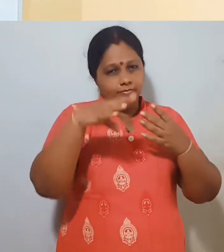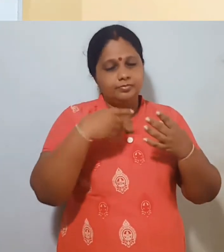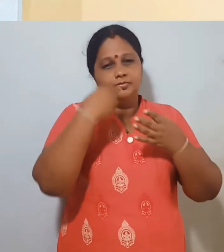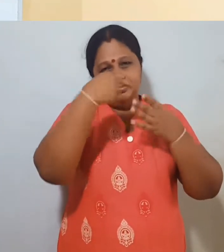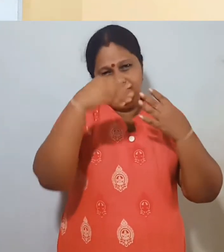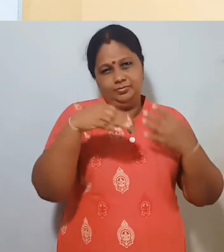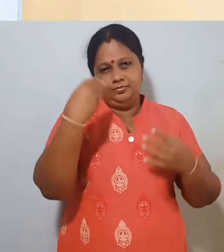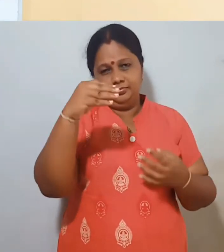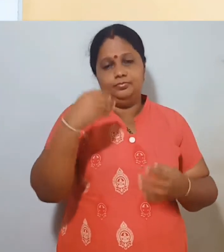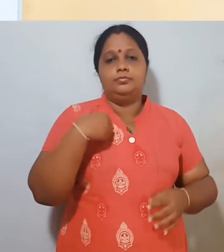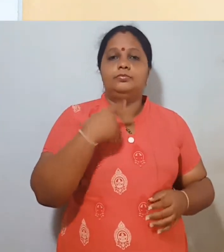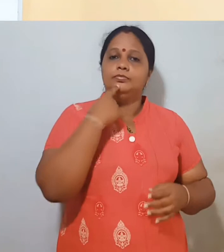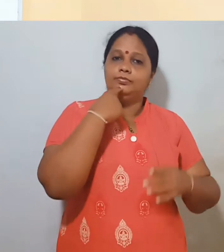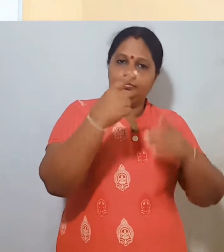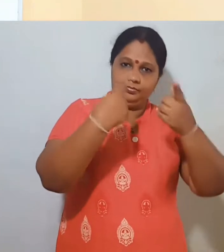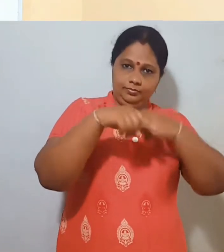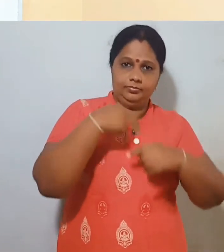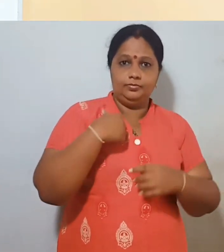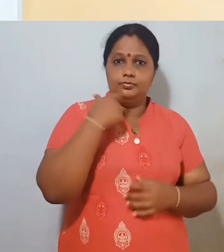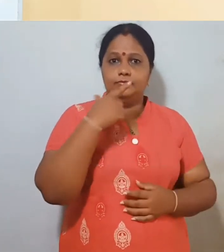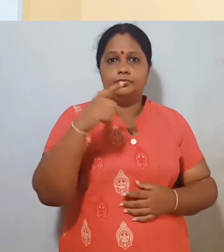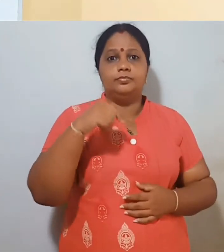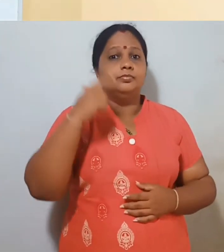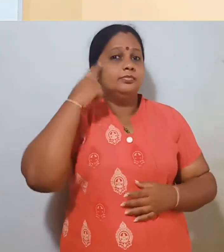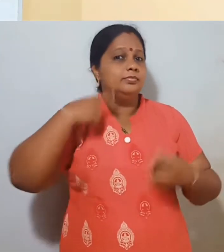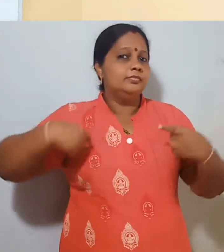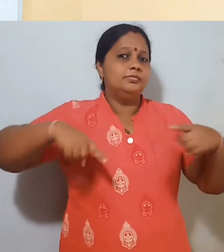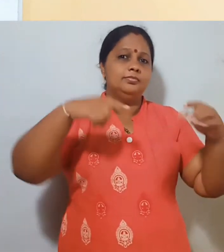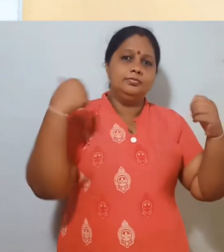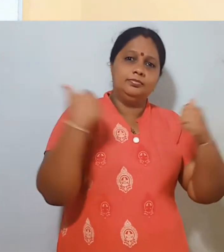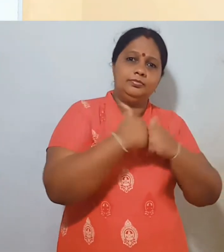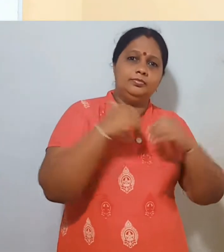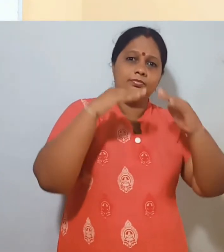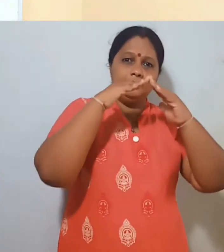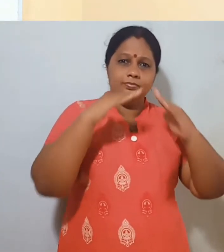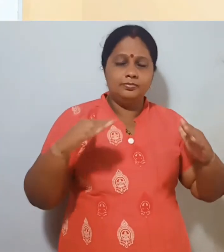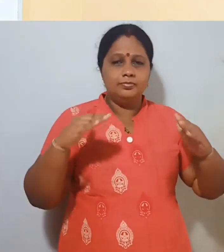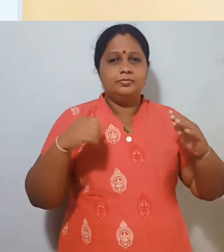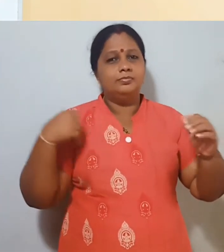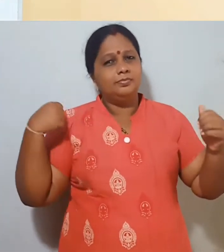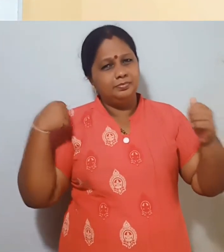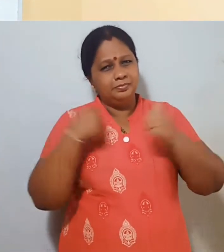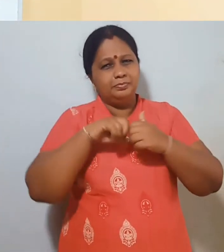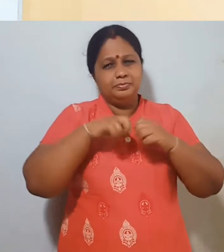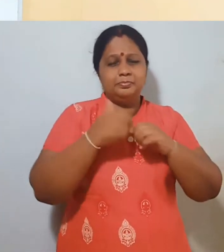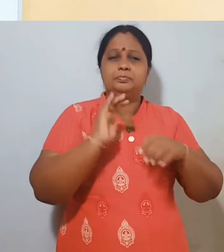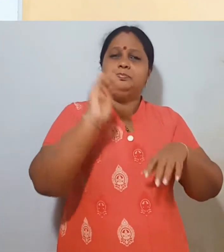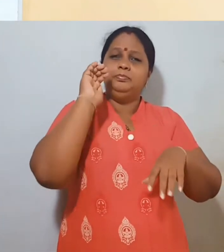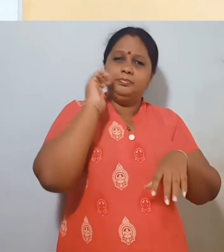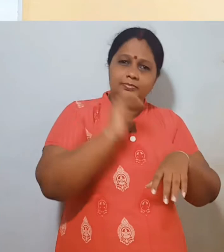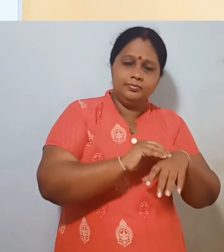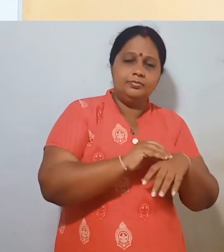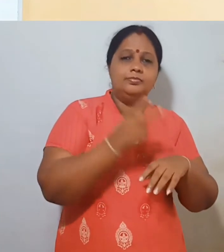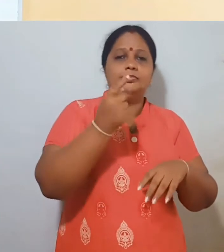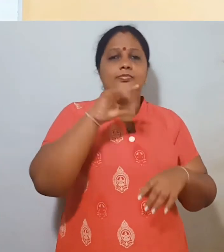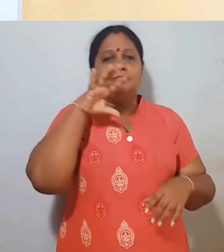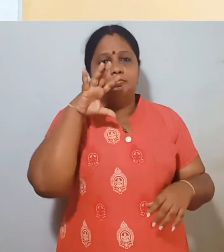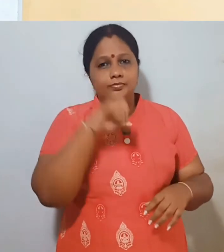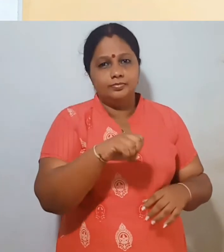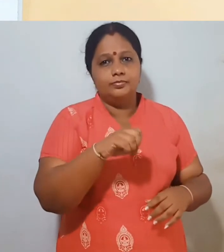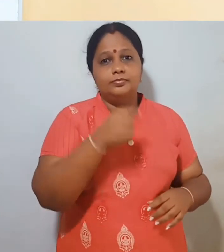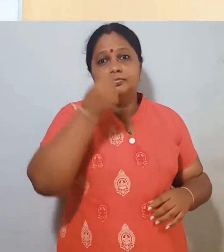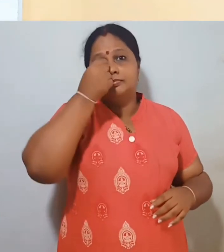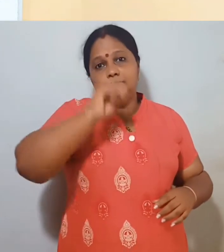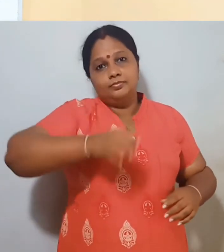இங்கு கூறவிருக்கின்றேன். இதிலே வீதி விபத்துக்கள், வீடுகளிலே நடைபெறுகின்ற விபத்துக்கள், பாம்பு கடி, நாய்க்கடி மற்றும்